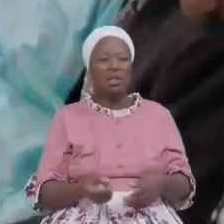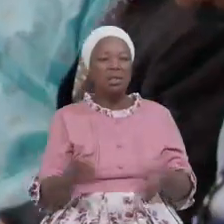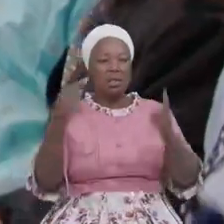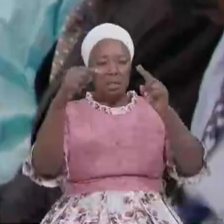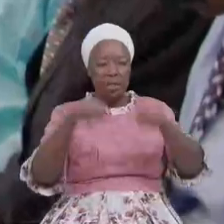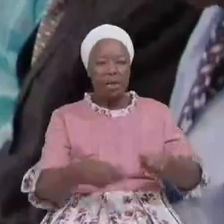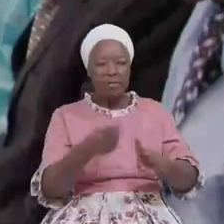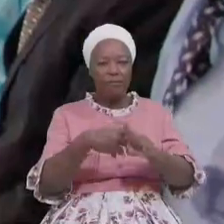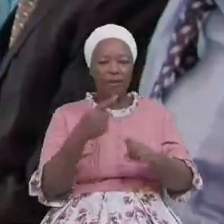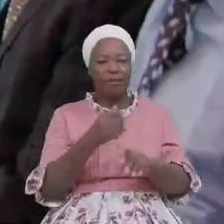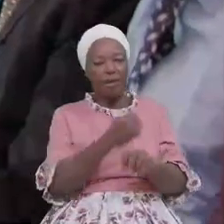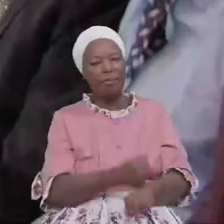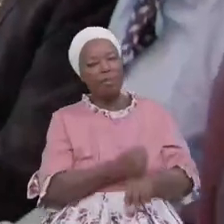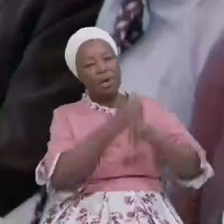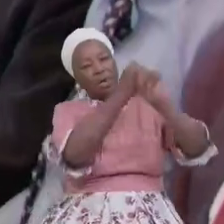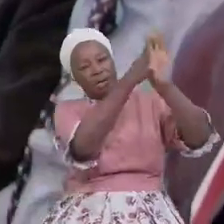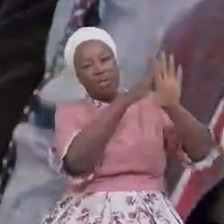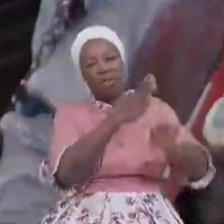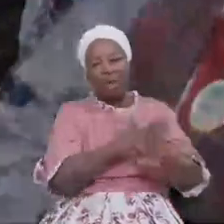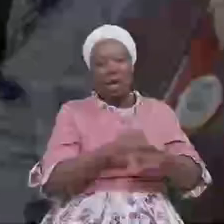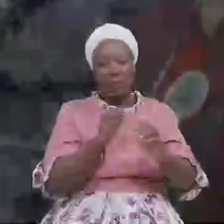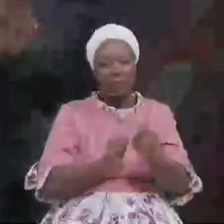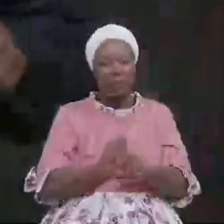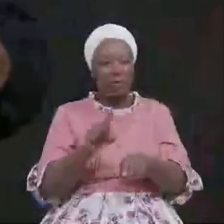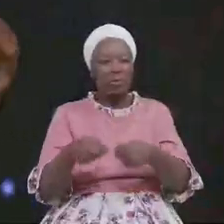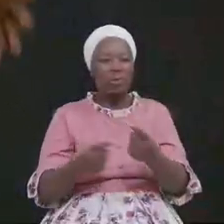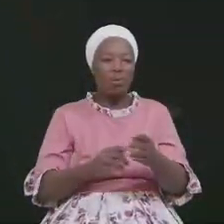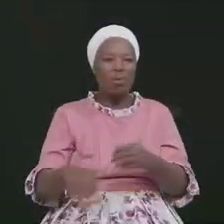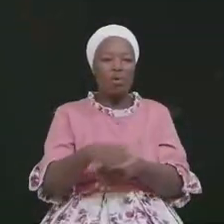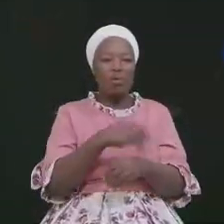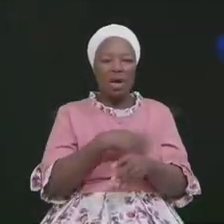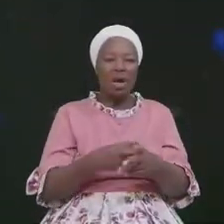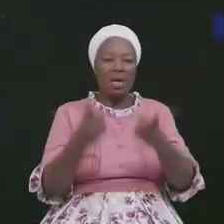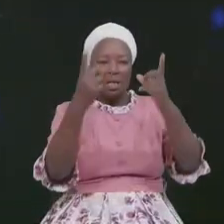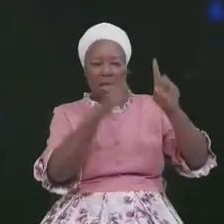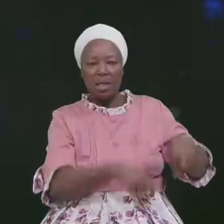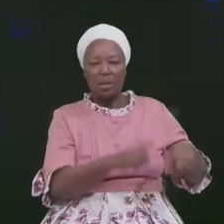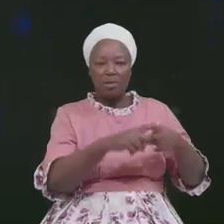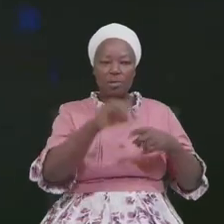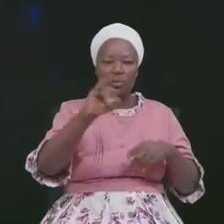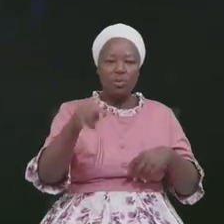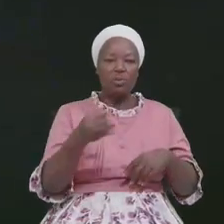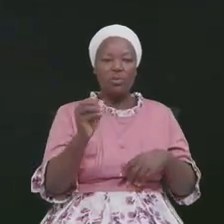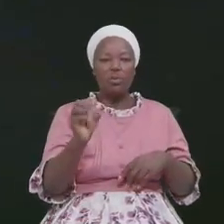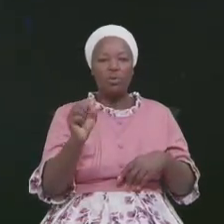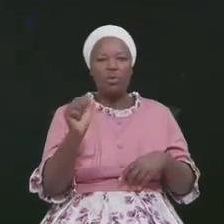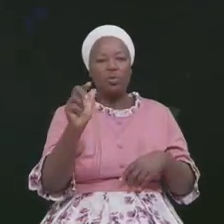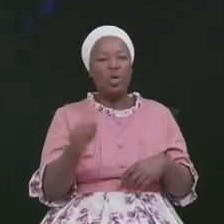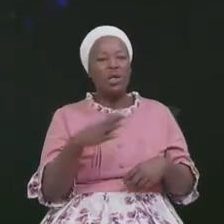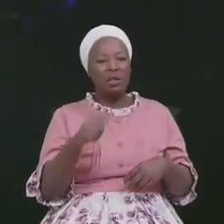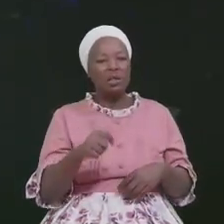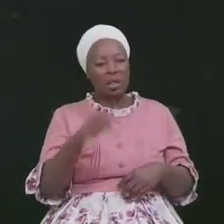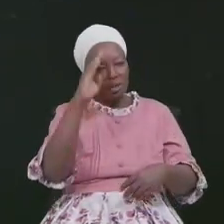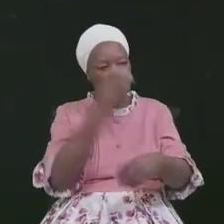Verset 23 d'abord. Les deux hommes s'en retournaient, descendus de la montagne, et passèrent le Jourdain, et vinrent auprès de Josué, fils de Noun, et